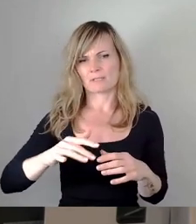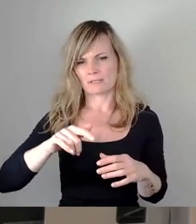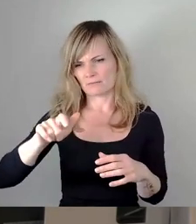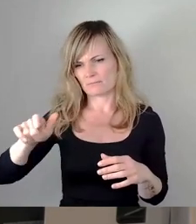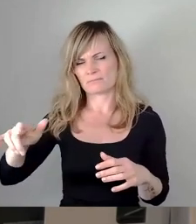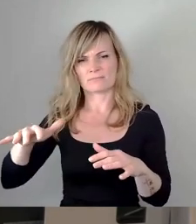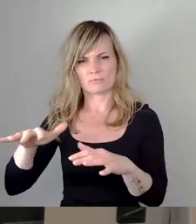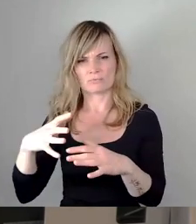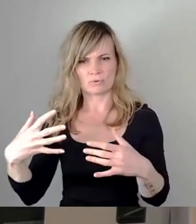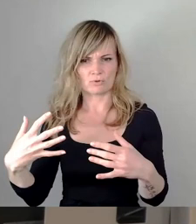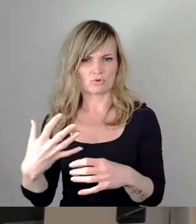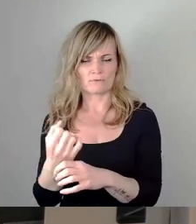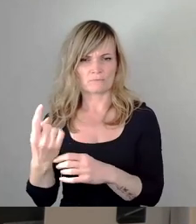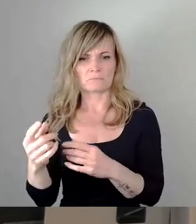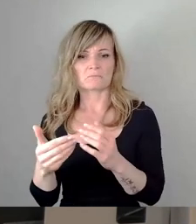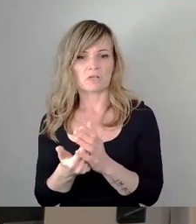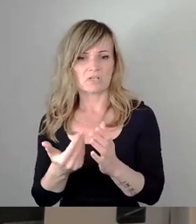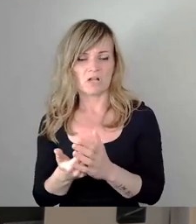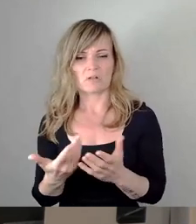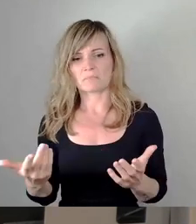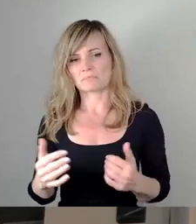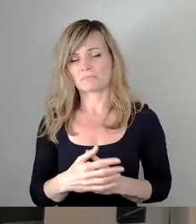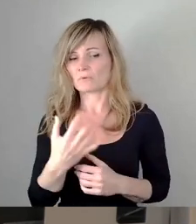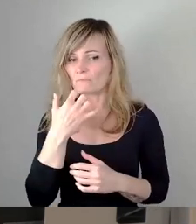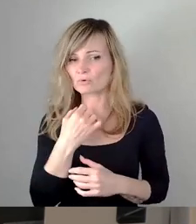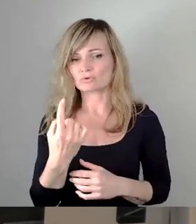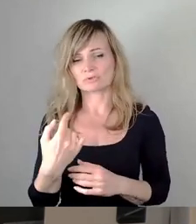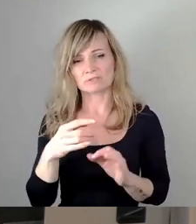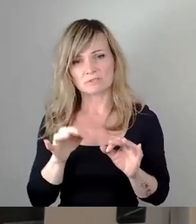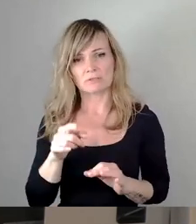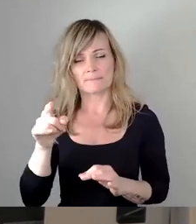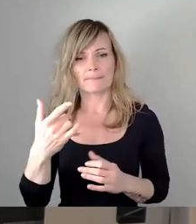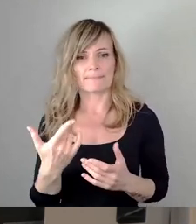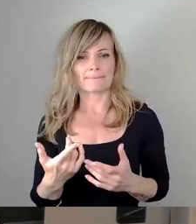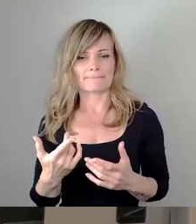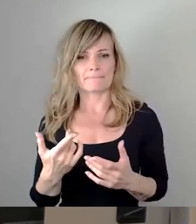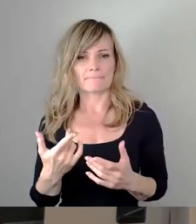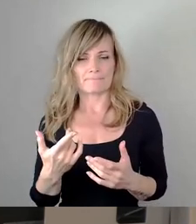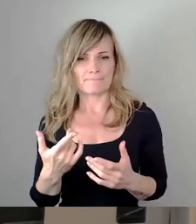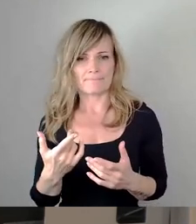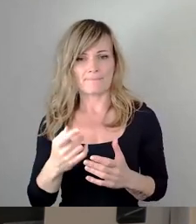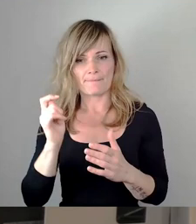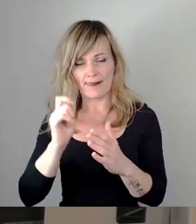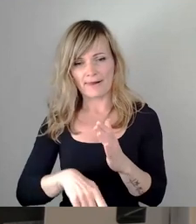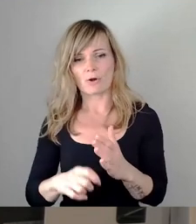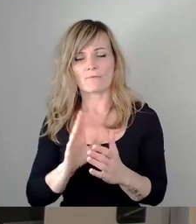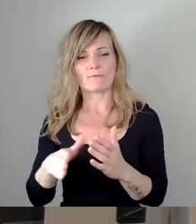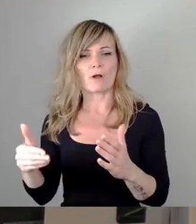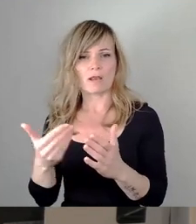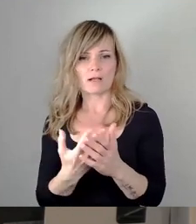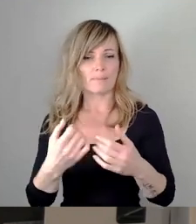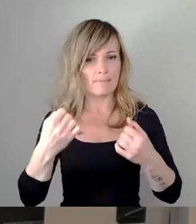können. Aus dem Grunde wünschen wir uns natürlich sehr dann, also dass jetzt dieser Ankauf, diese Vorlage jetzt hier eine Mehrheit bekommt.